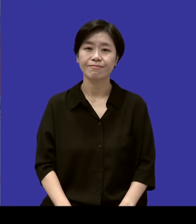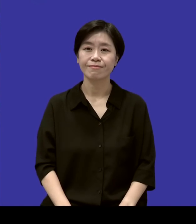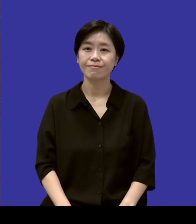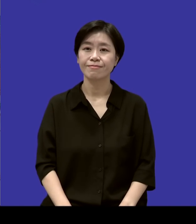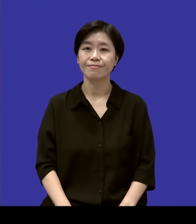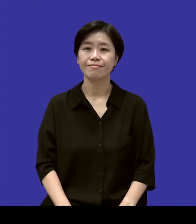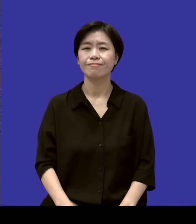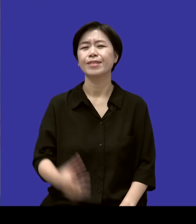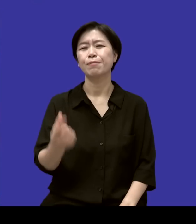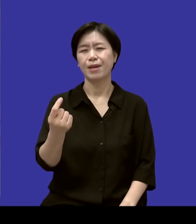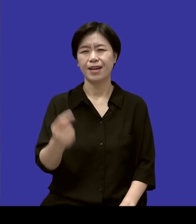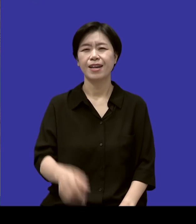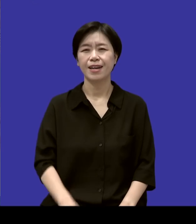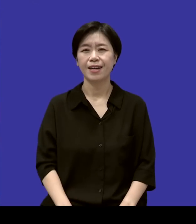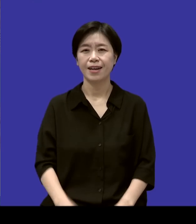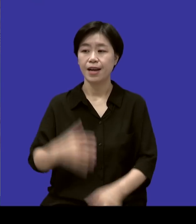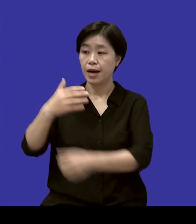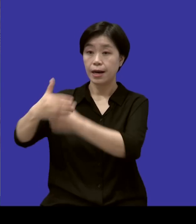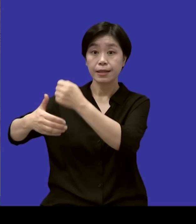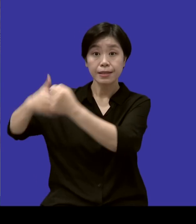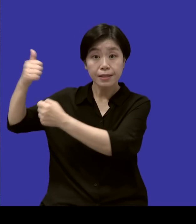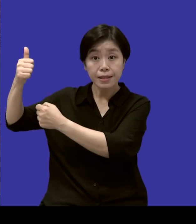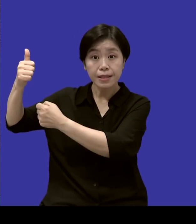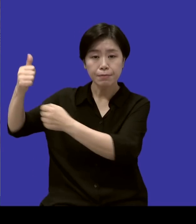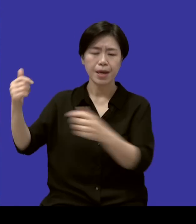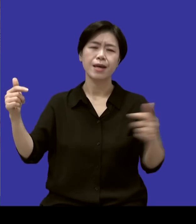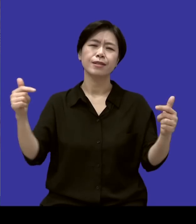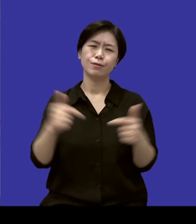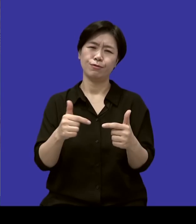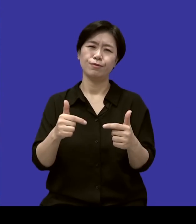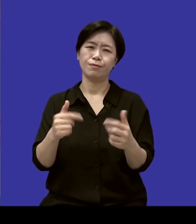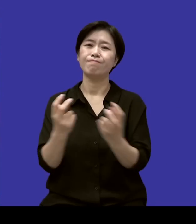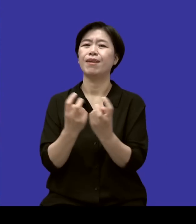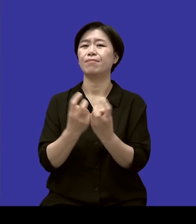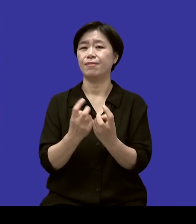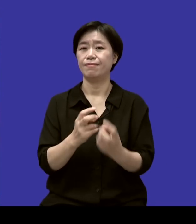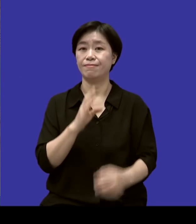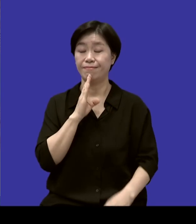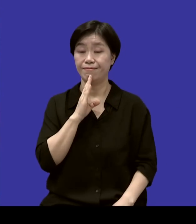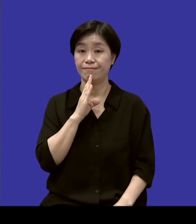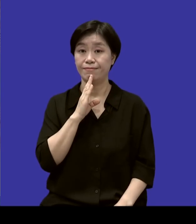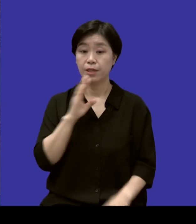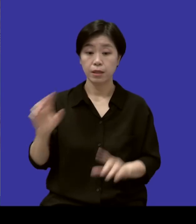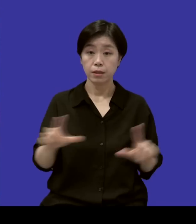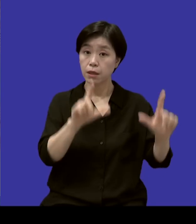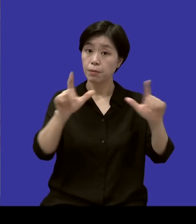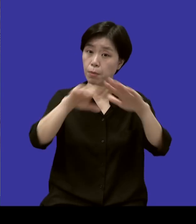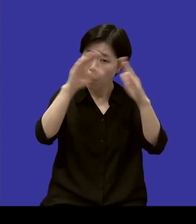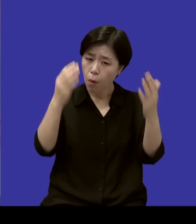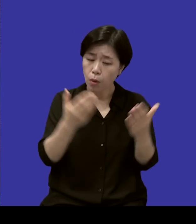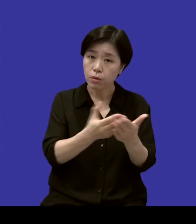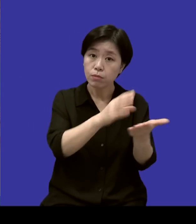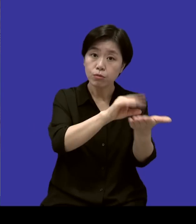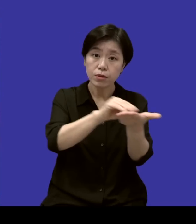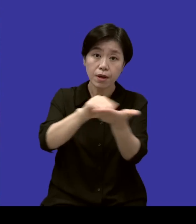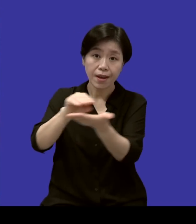거 아니겠어요? 맞아요. 그래서 하나님이 그 치유하시는 방법이잖아요. 네네. 그래서 우리의 삶의 모두 그때